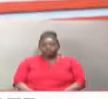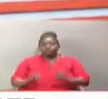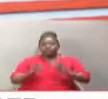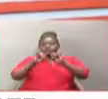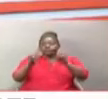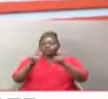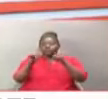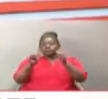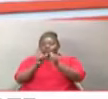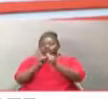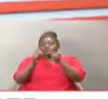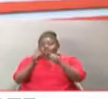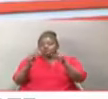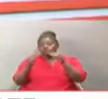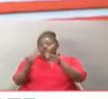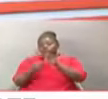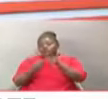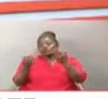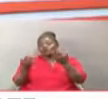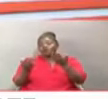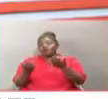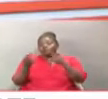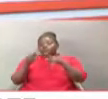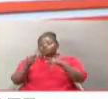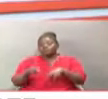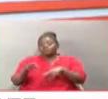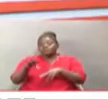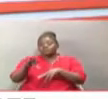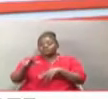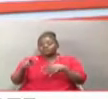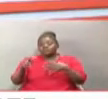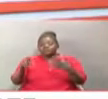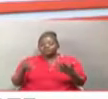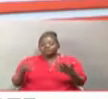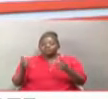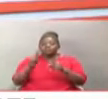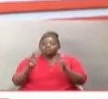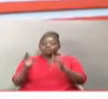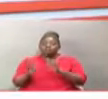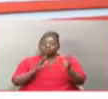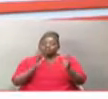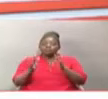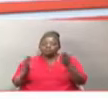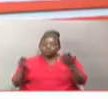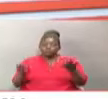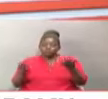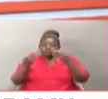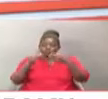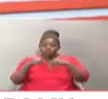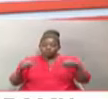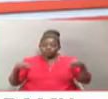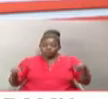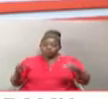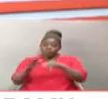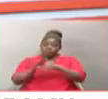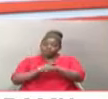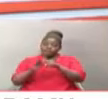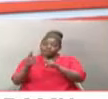Agataliiko nfuufu tukatandike n'embeera nga bwebadde mu kibuga ebadde yakanayo kyani ng'abantu beetegekera sekukulu. Abasubuzi